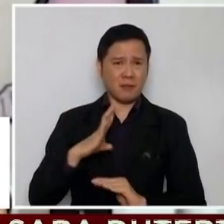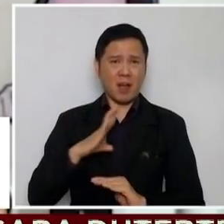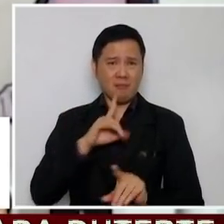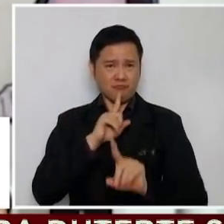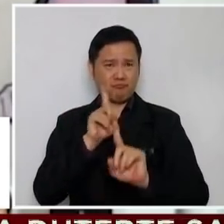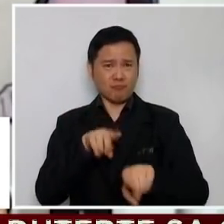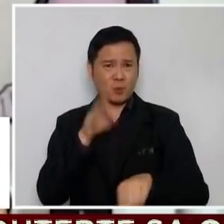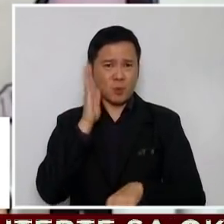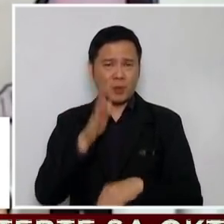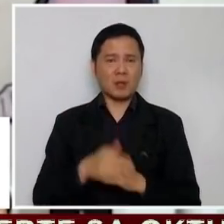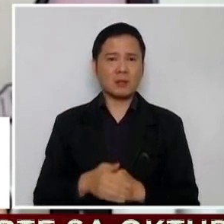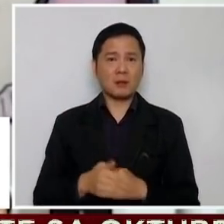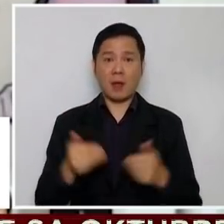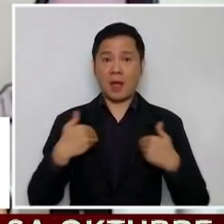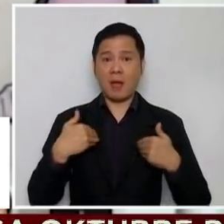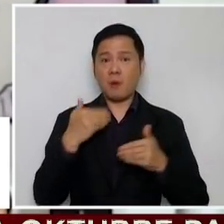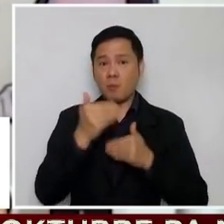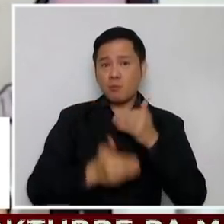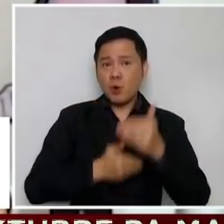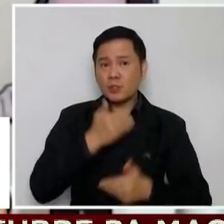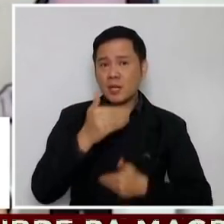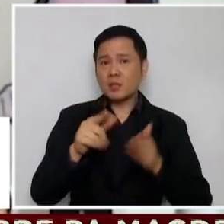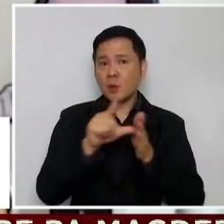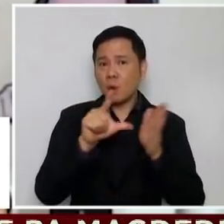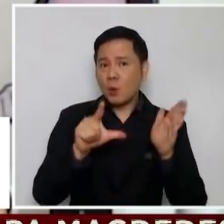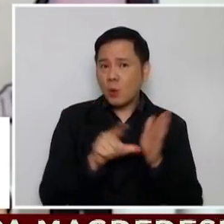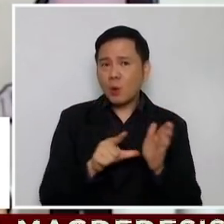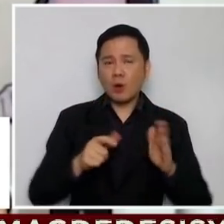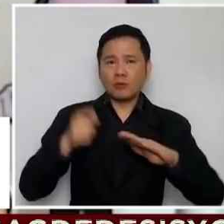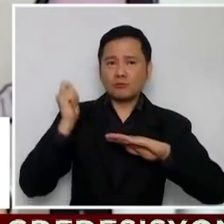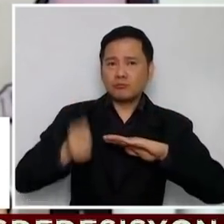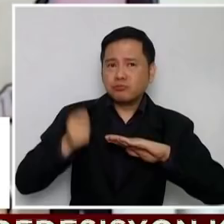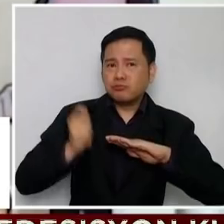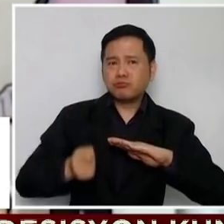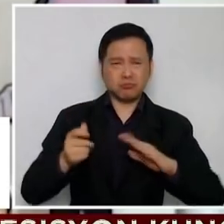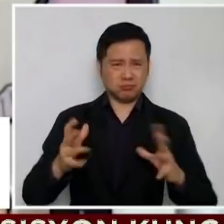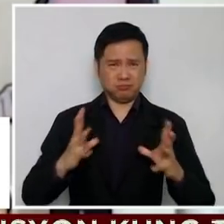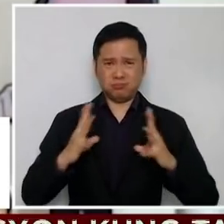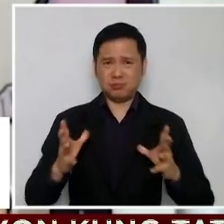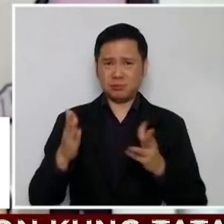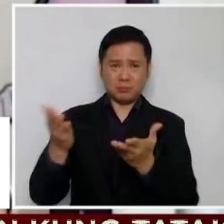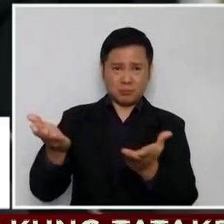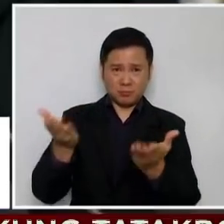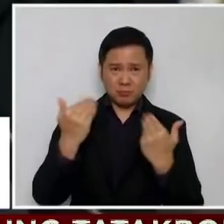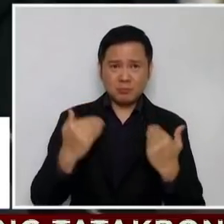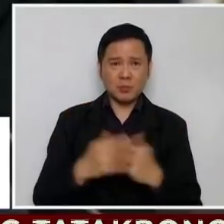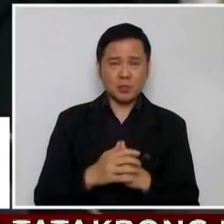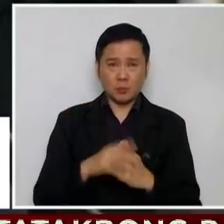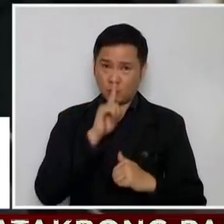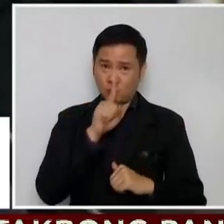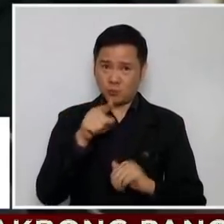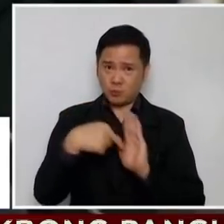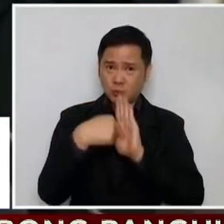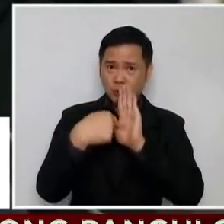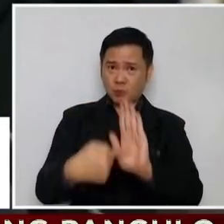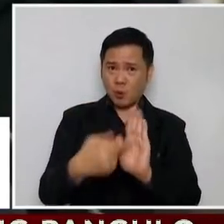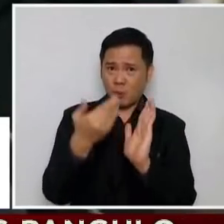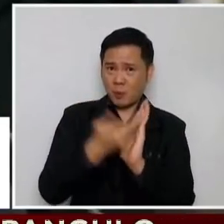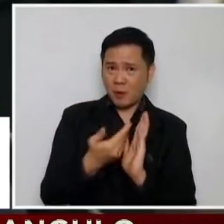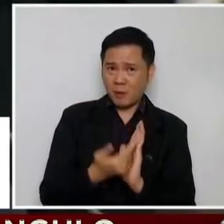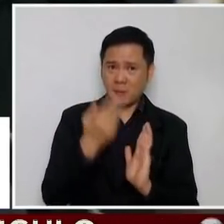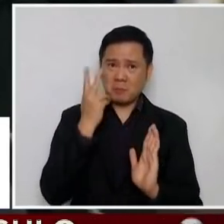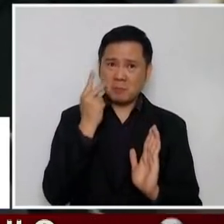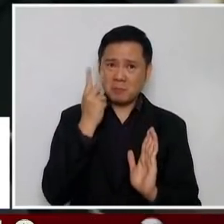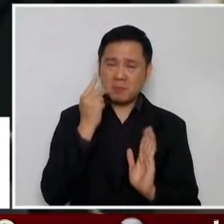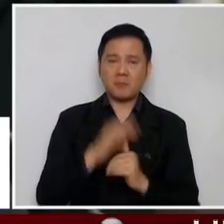May proseso at hukuman na makapag papatunay ng mga yan. Ayon pa kay Go,